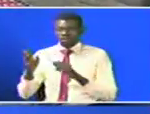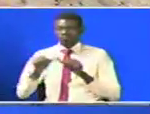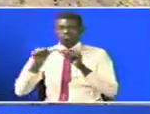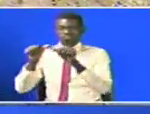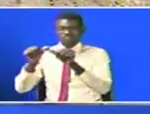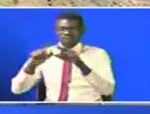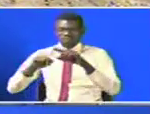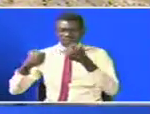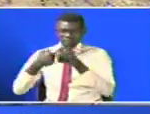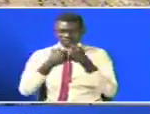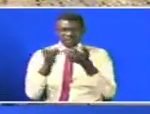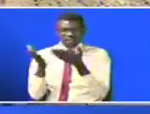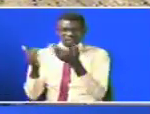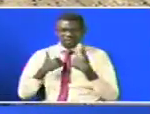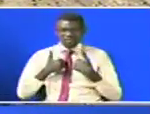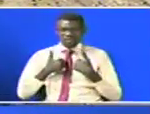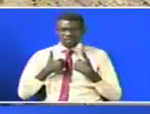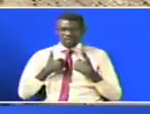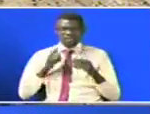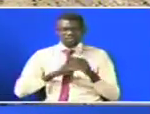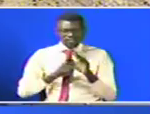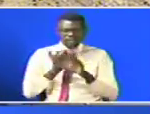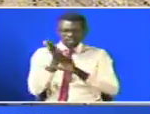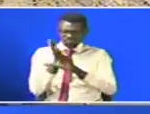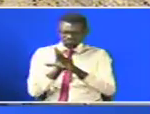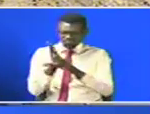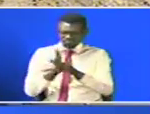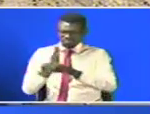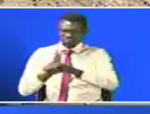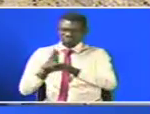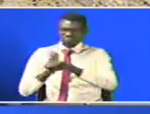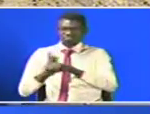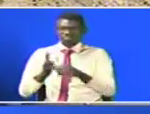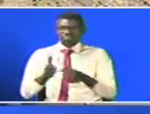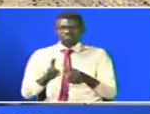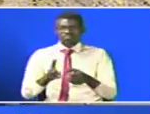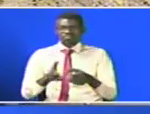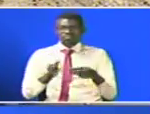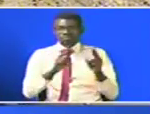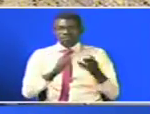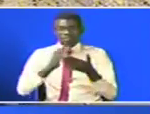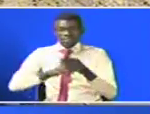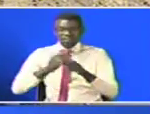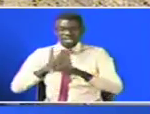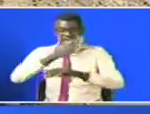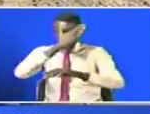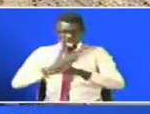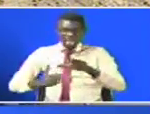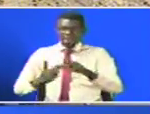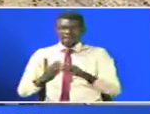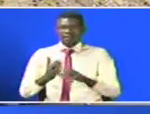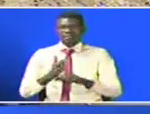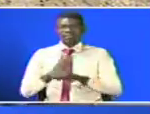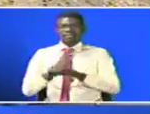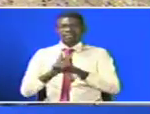ziko. Hii kujikata huwa ni kawaida mtu ajikate kwa sababu ukishika kisu mwishowe